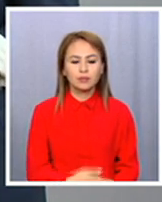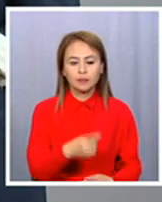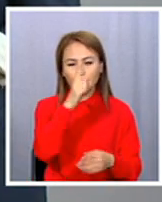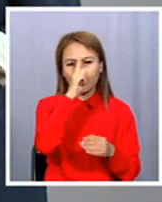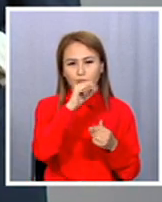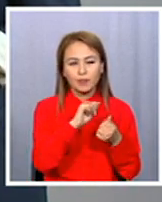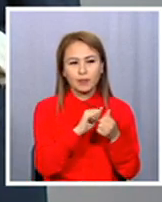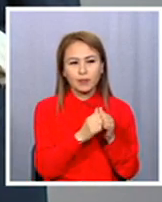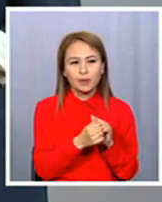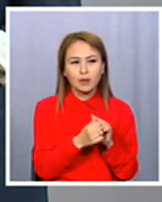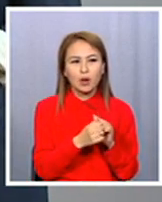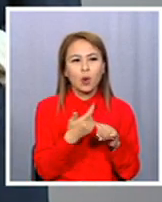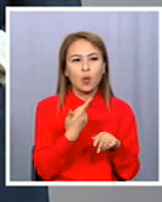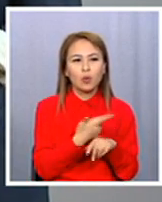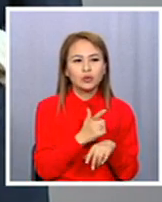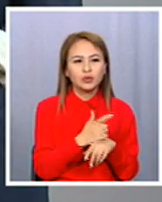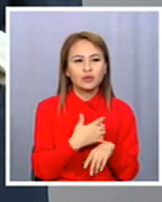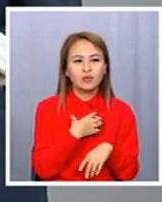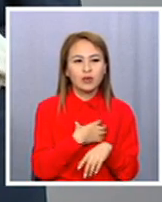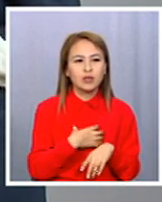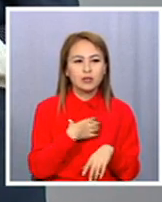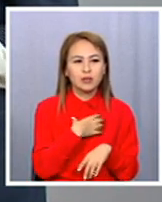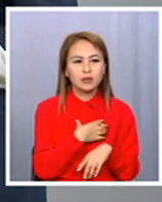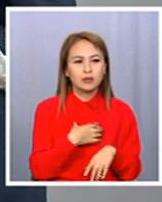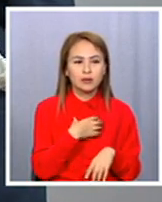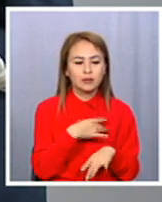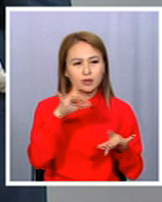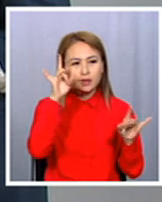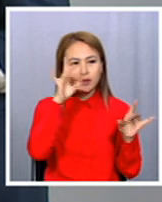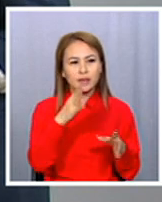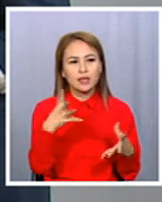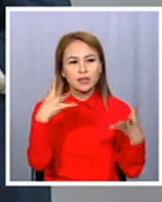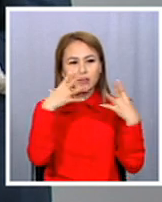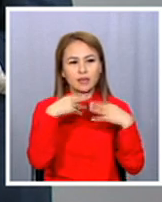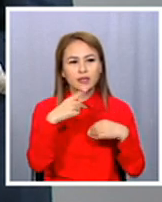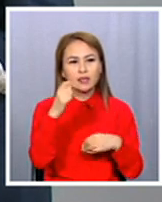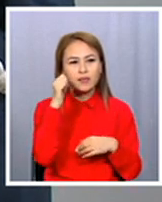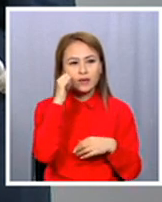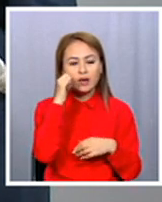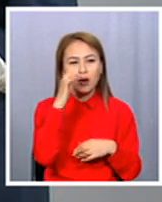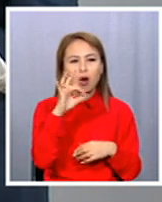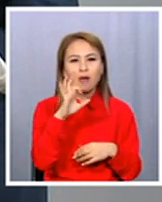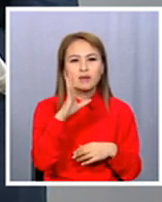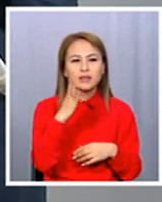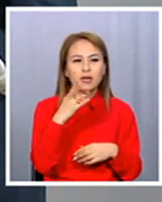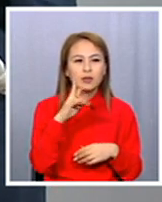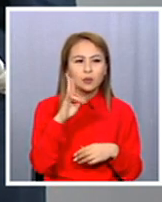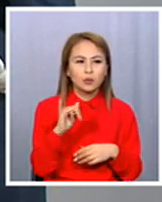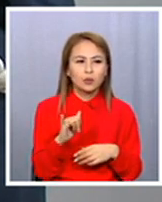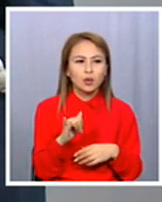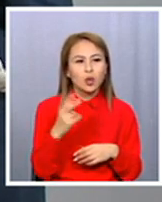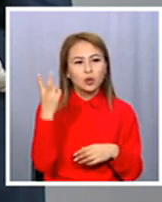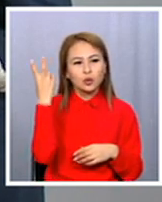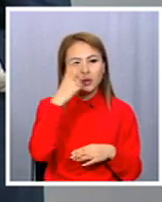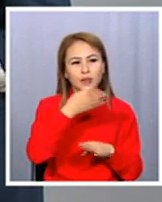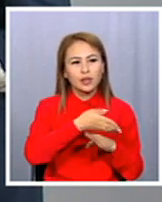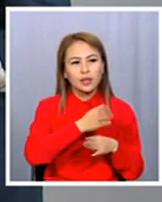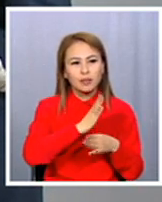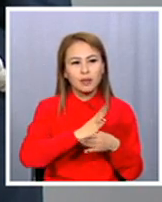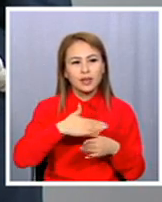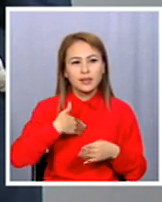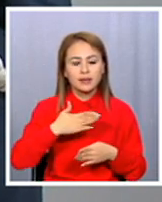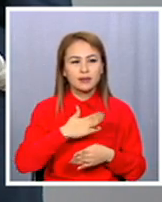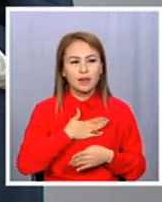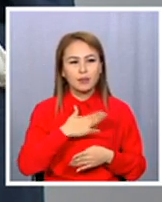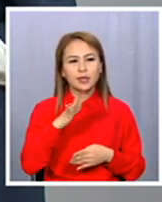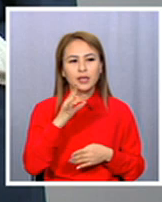Запомните, ребята, очень важно спозаранку съесть за завтраком овсянку. Черный хлеб